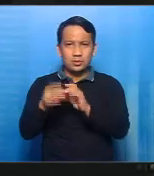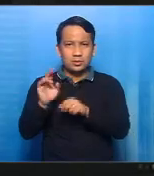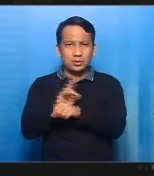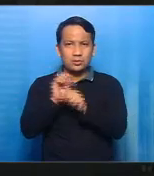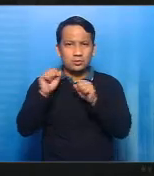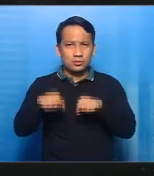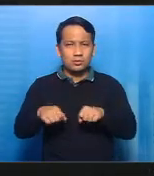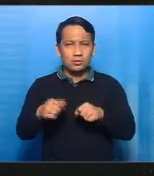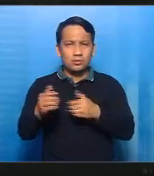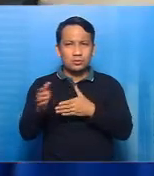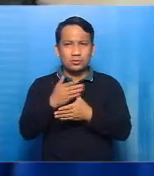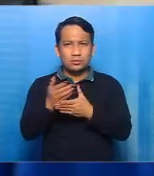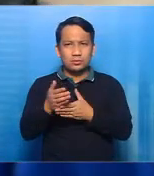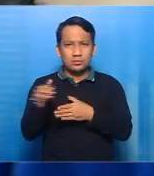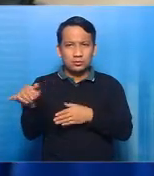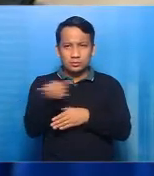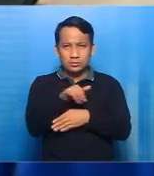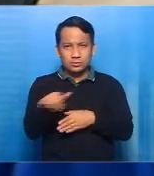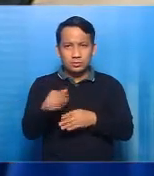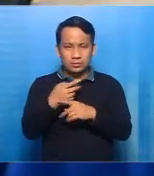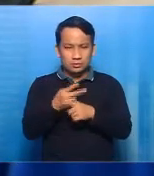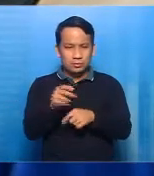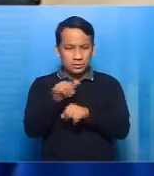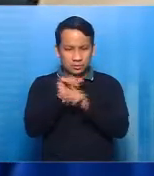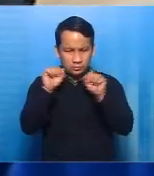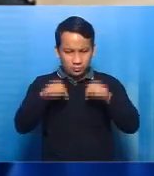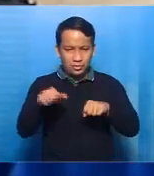user sa magkabilang provider.